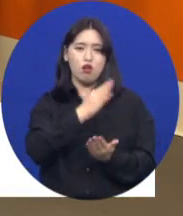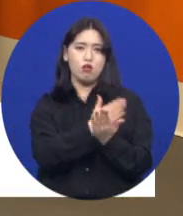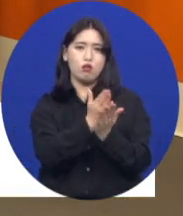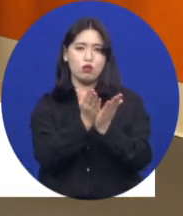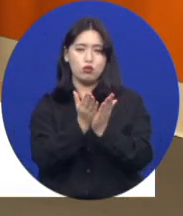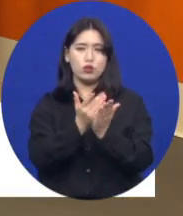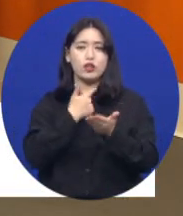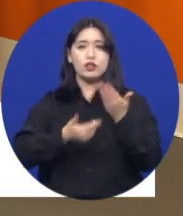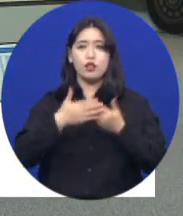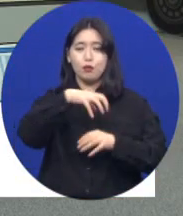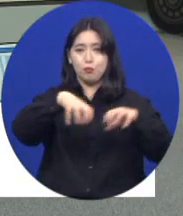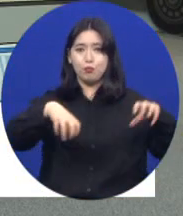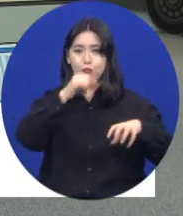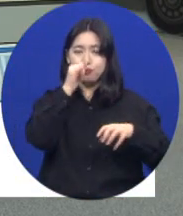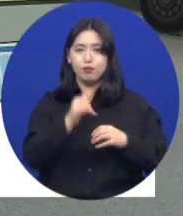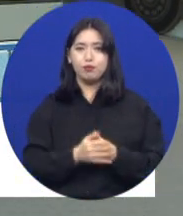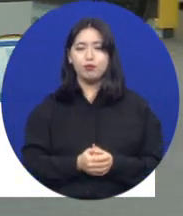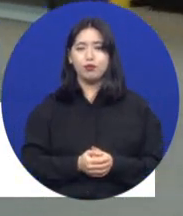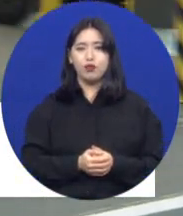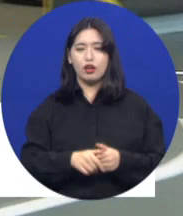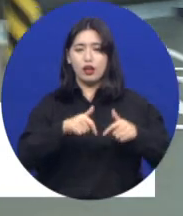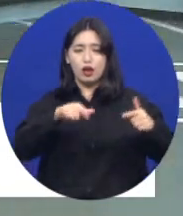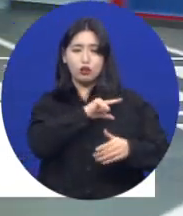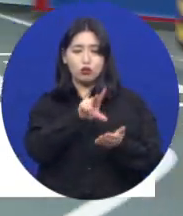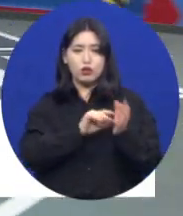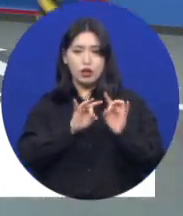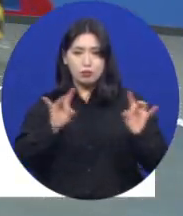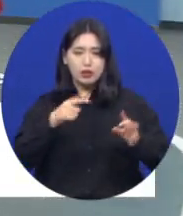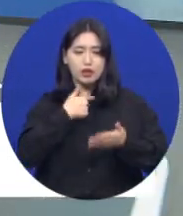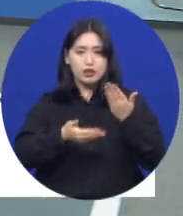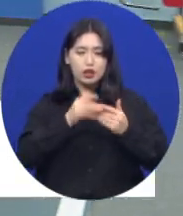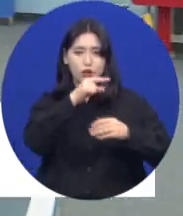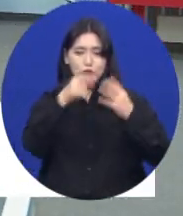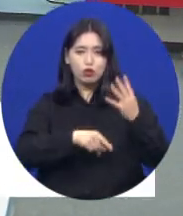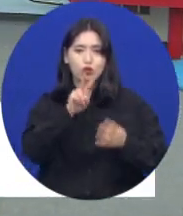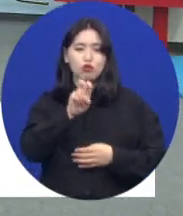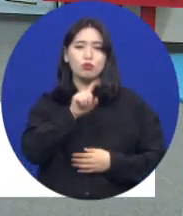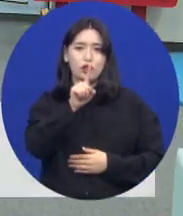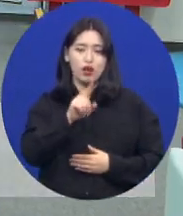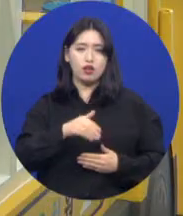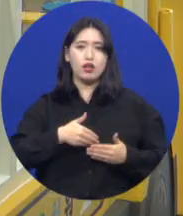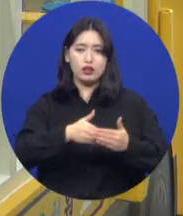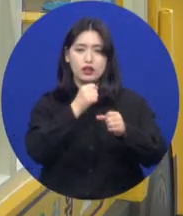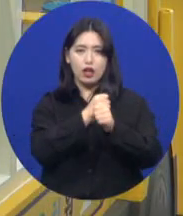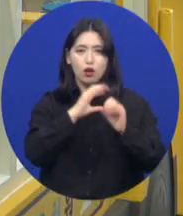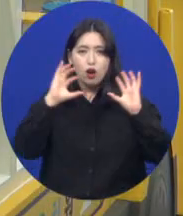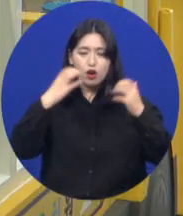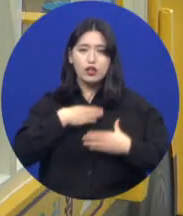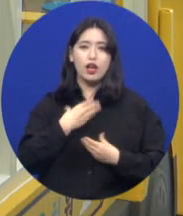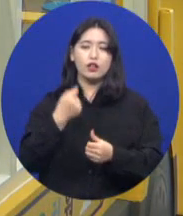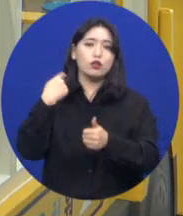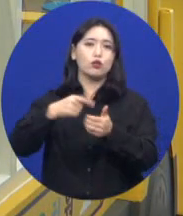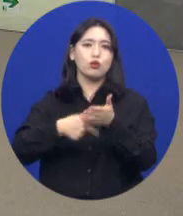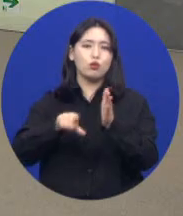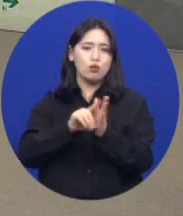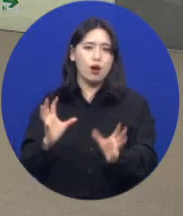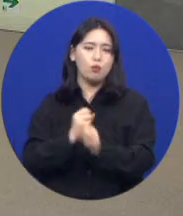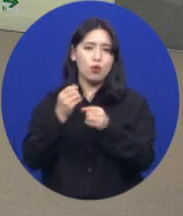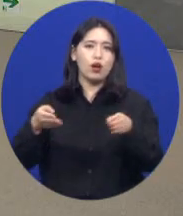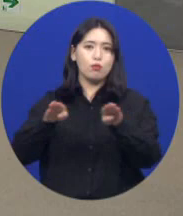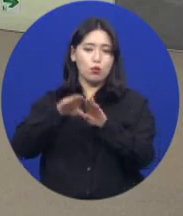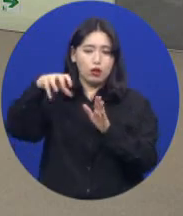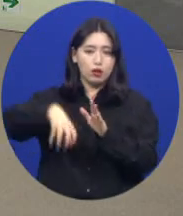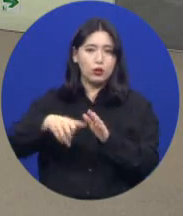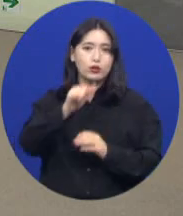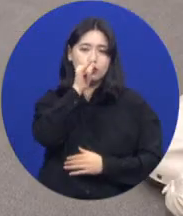구역이 갖춰 졌습니다 각 주제별로 체험프로그램 21개 가 진행되고 어린이 안전 교육을 위한 복합 공간도